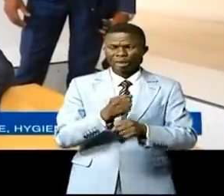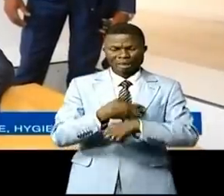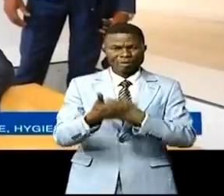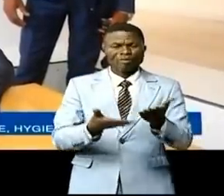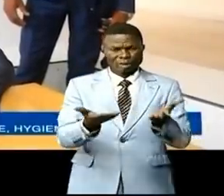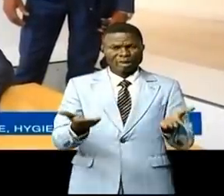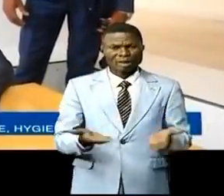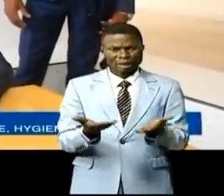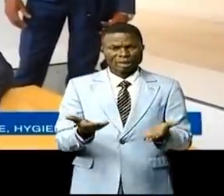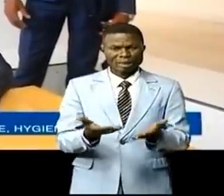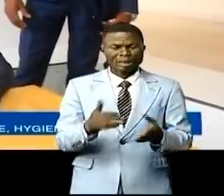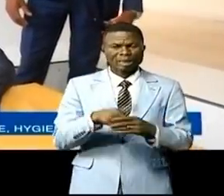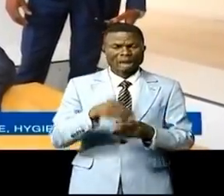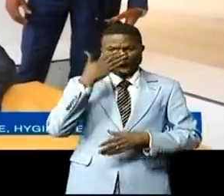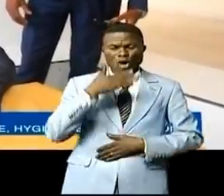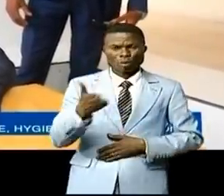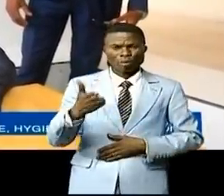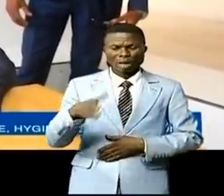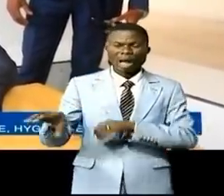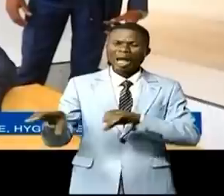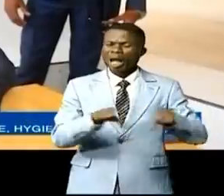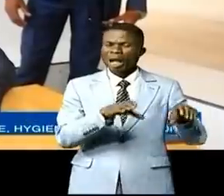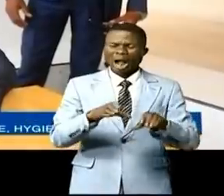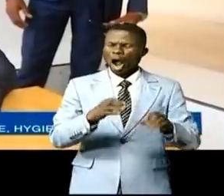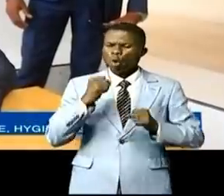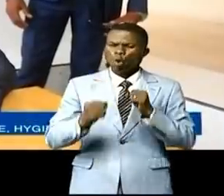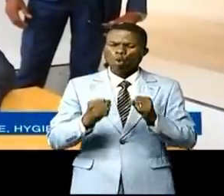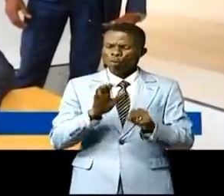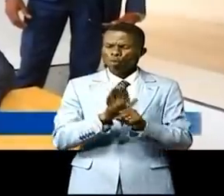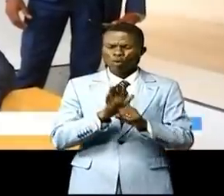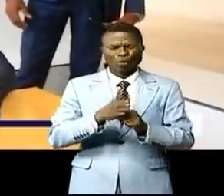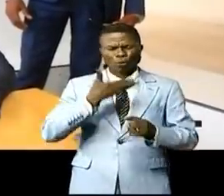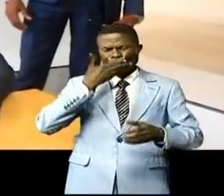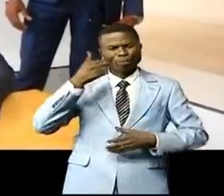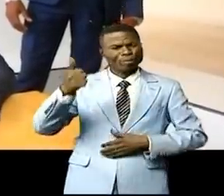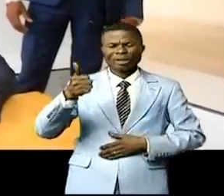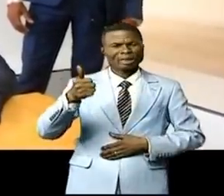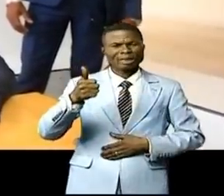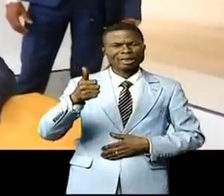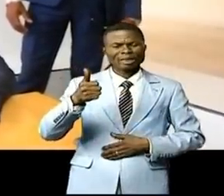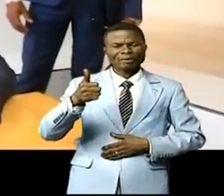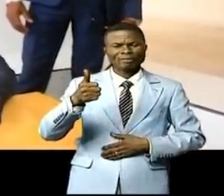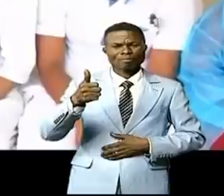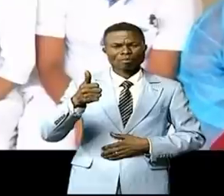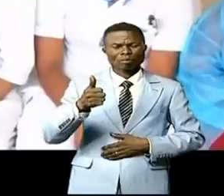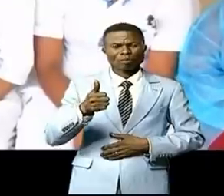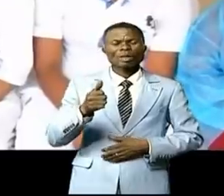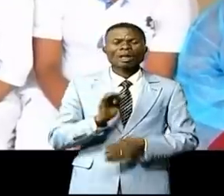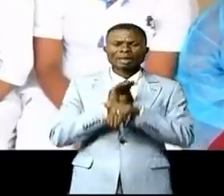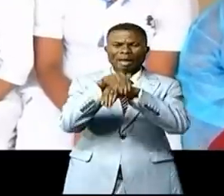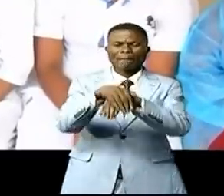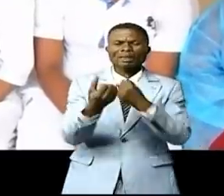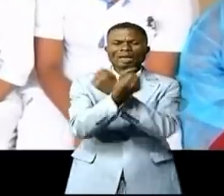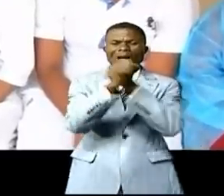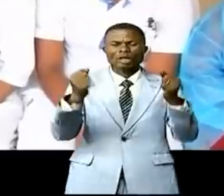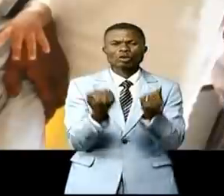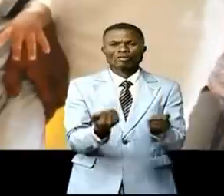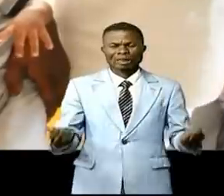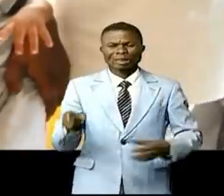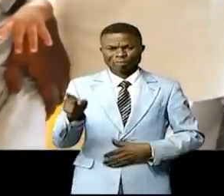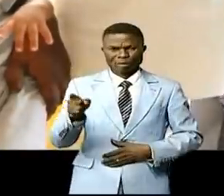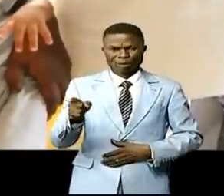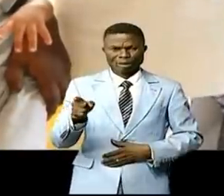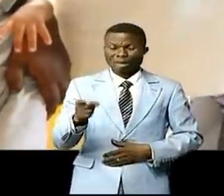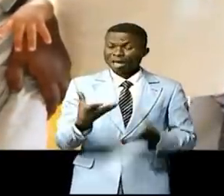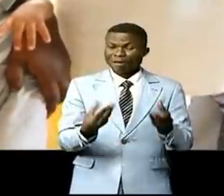le formidable, un acte de bravoure qui a contribué à sauver des vies. Ça ne va pas